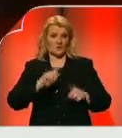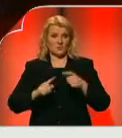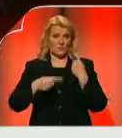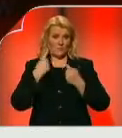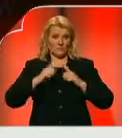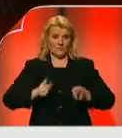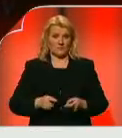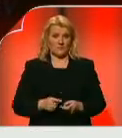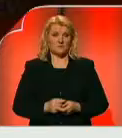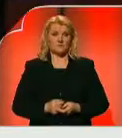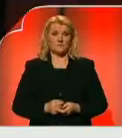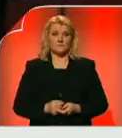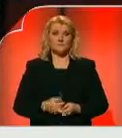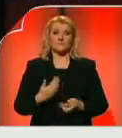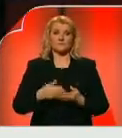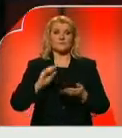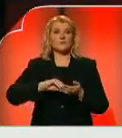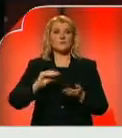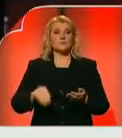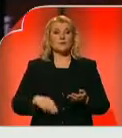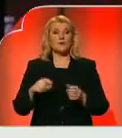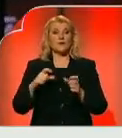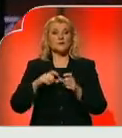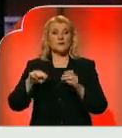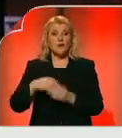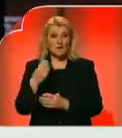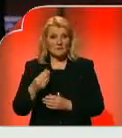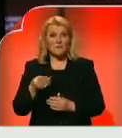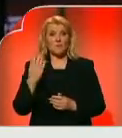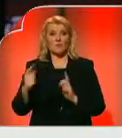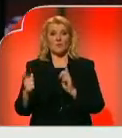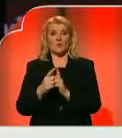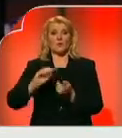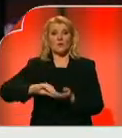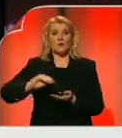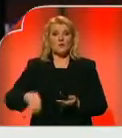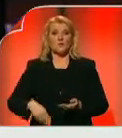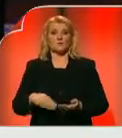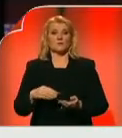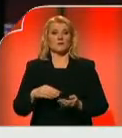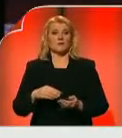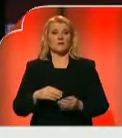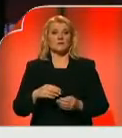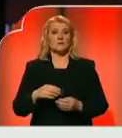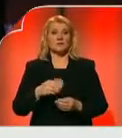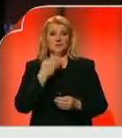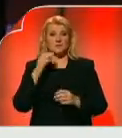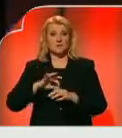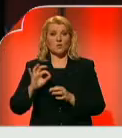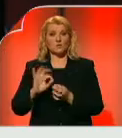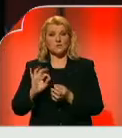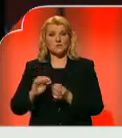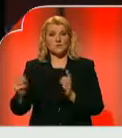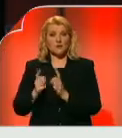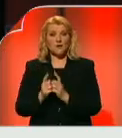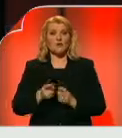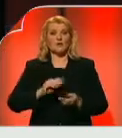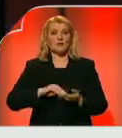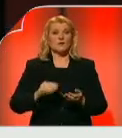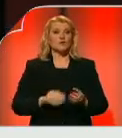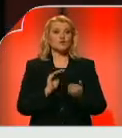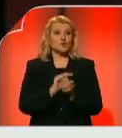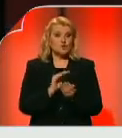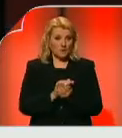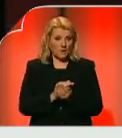projekt podpořili. Tak smlouvu na eskarty podepsal s Českou spořitelnou za Ministerstvo práce a sociálních věcí jeho tehdejší náměstek